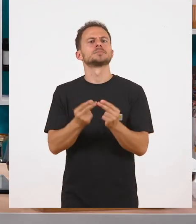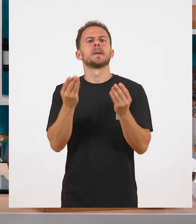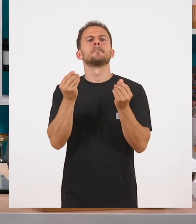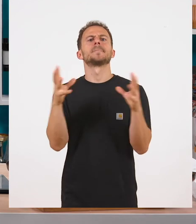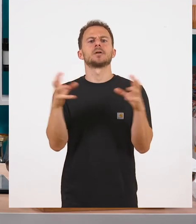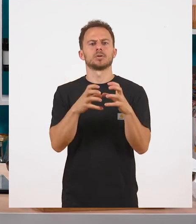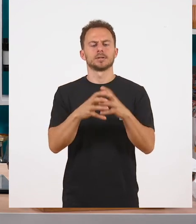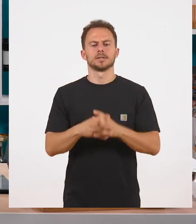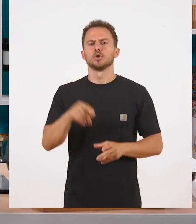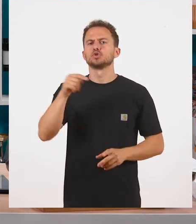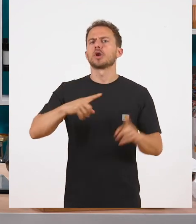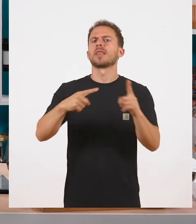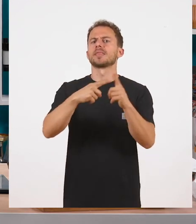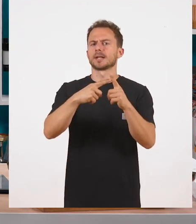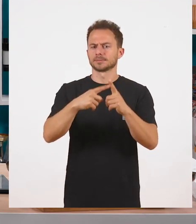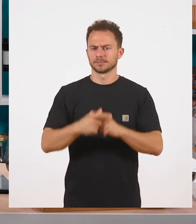Έκανα τη διαίρεση.